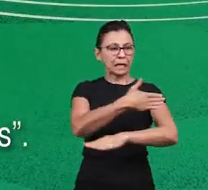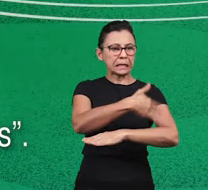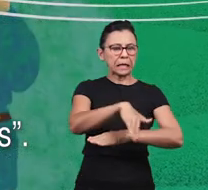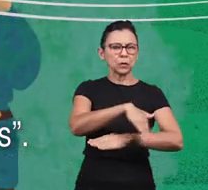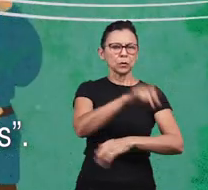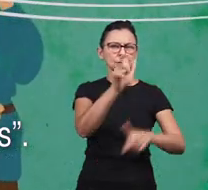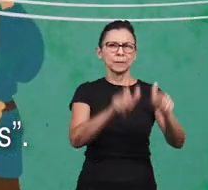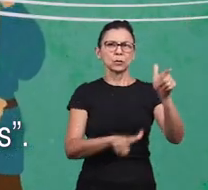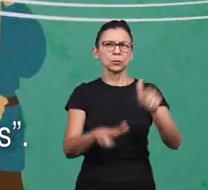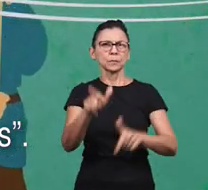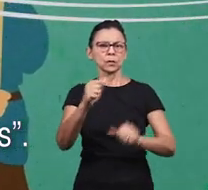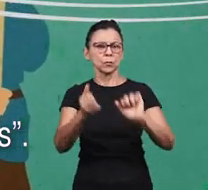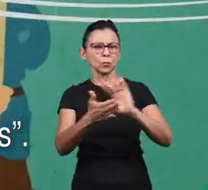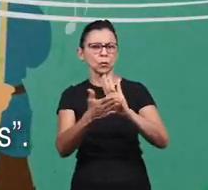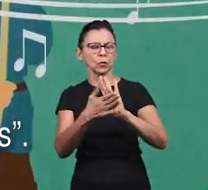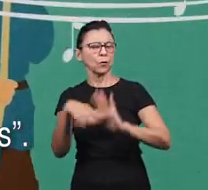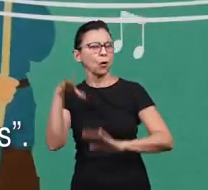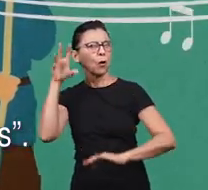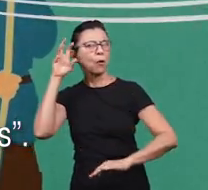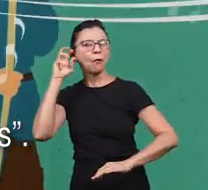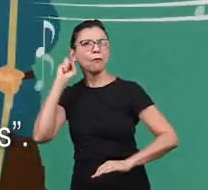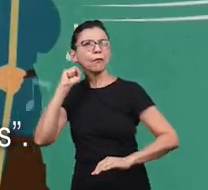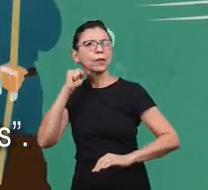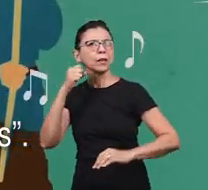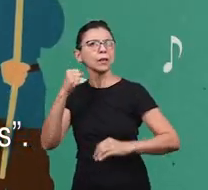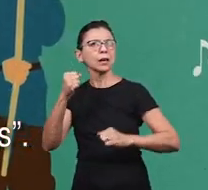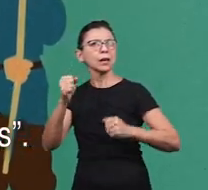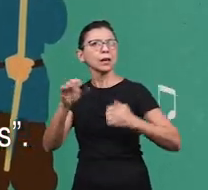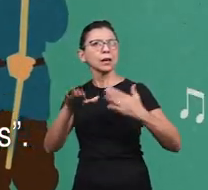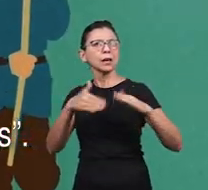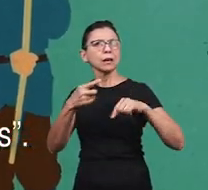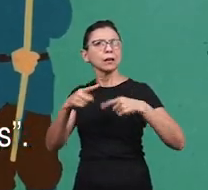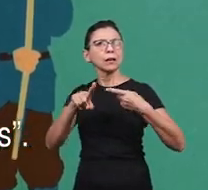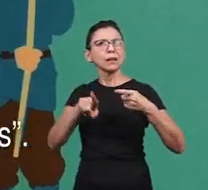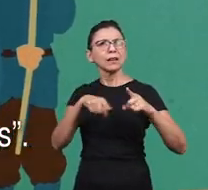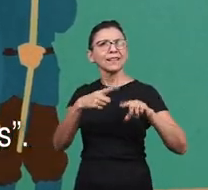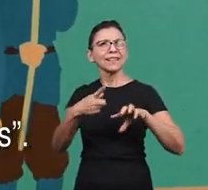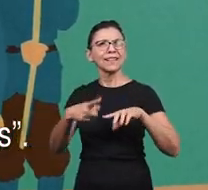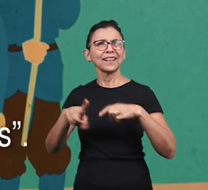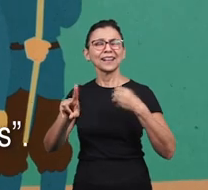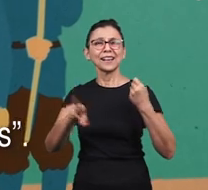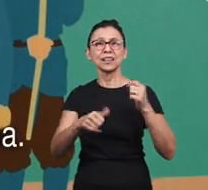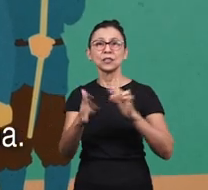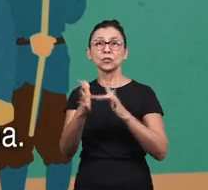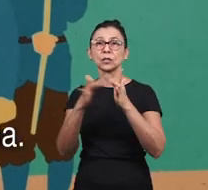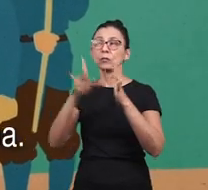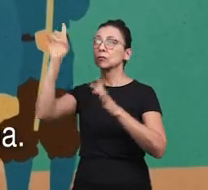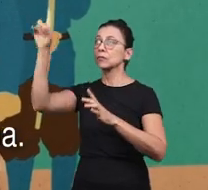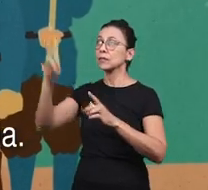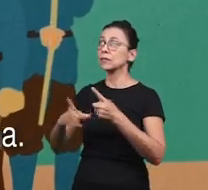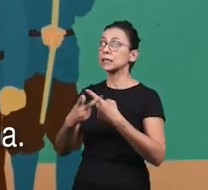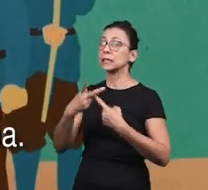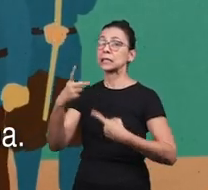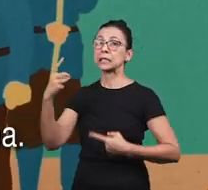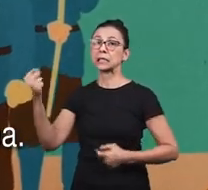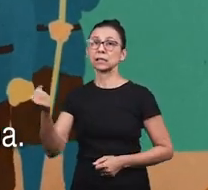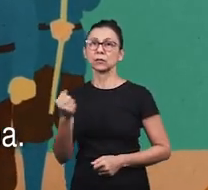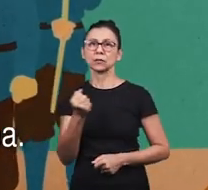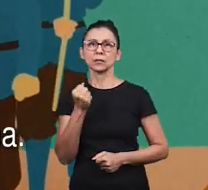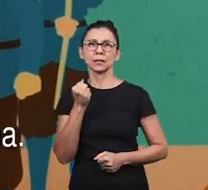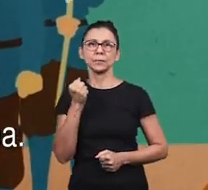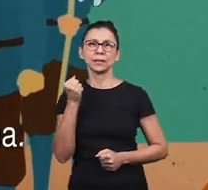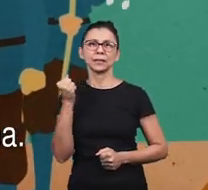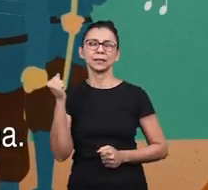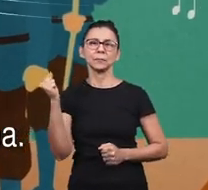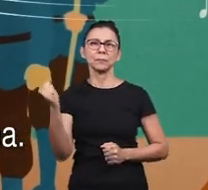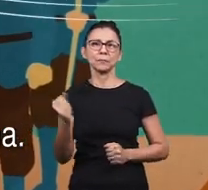Et on entendait dans les rues la mélodie de l'hymne Jésus vient en vainqueur. La chanson est devenue